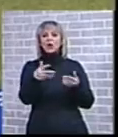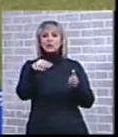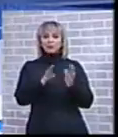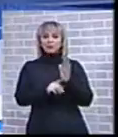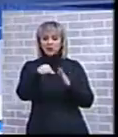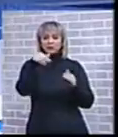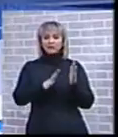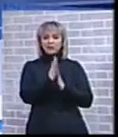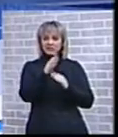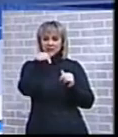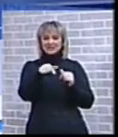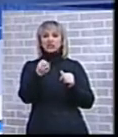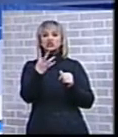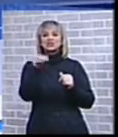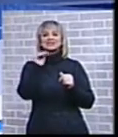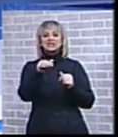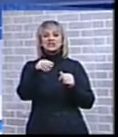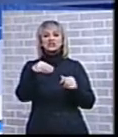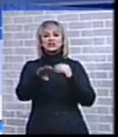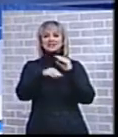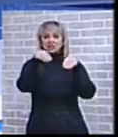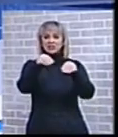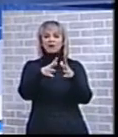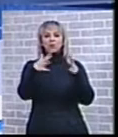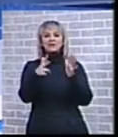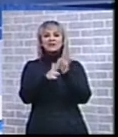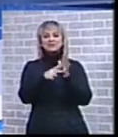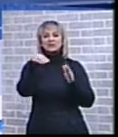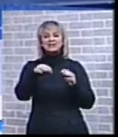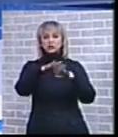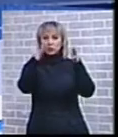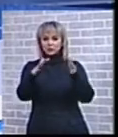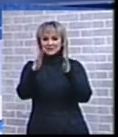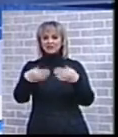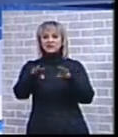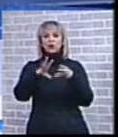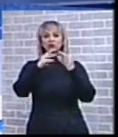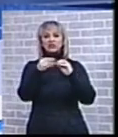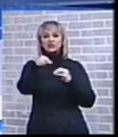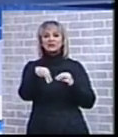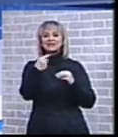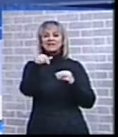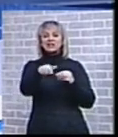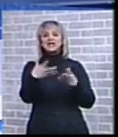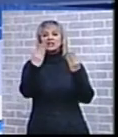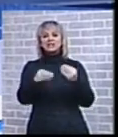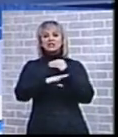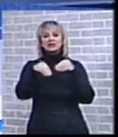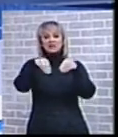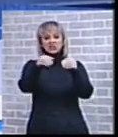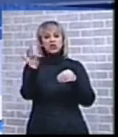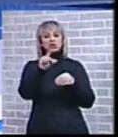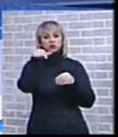принялись. 14 тысяч деревьев и больше 8 тысяч кустарников. Такой результат выдал в день древонасаждений